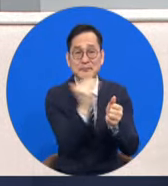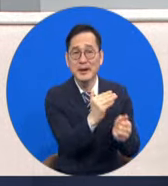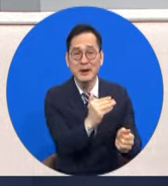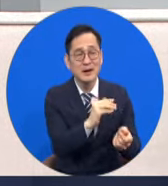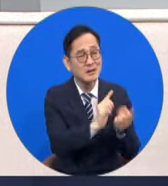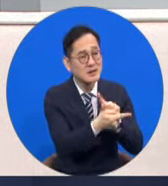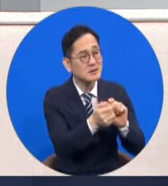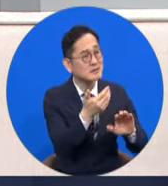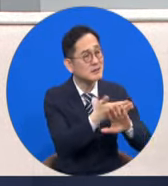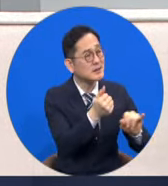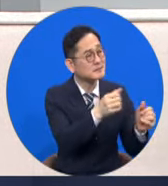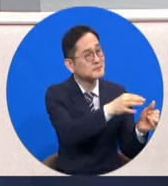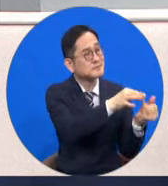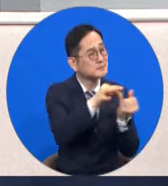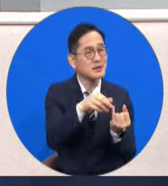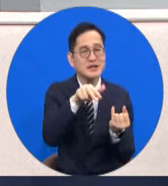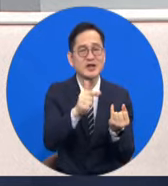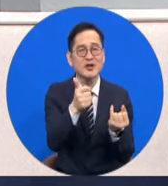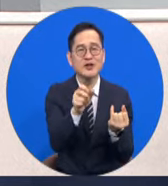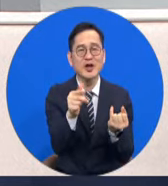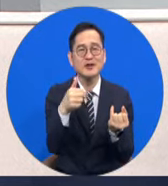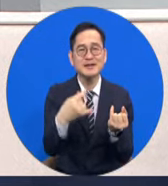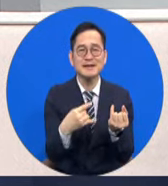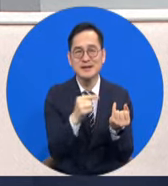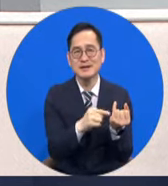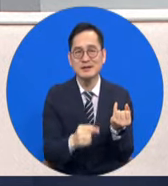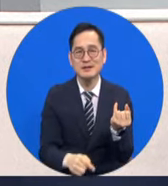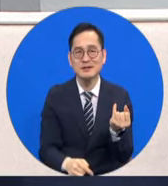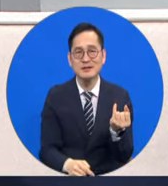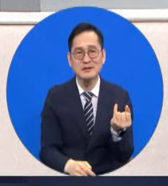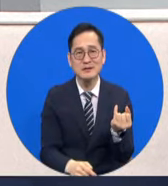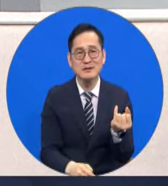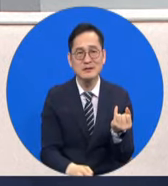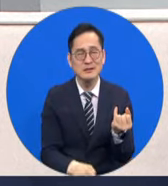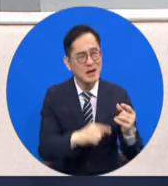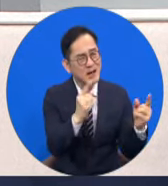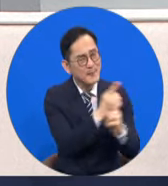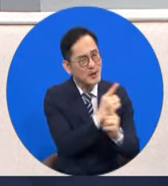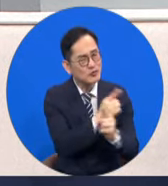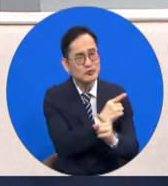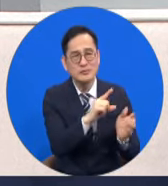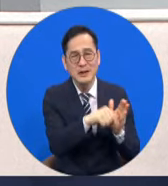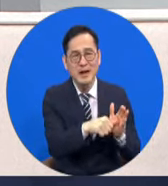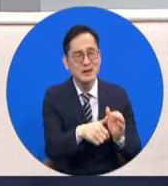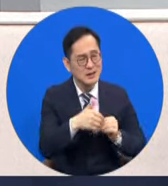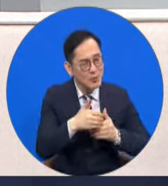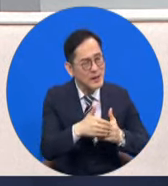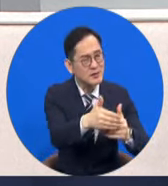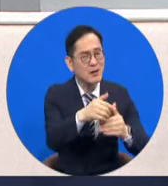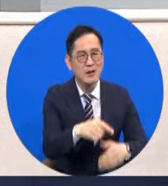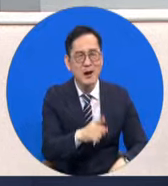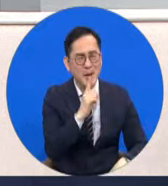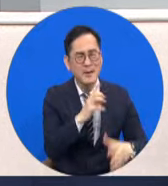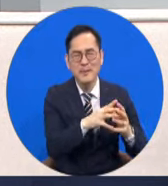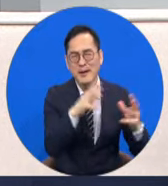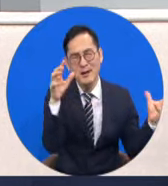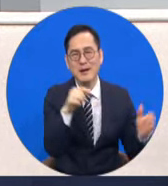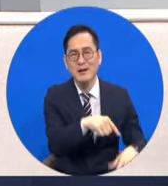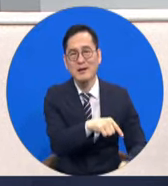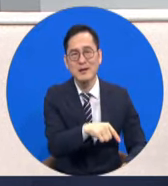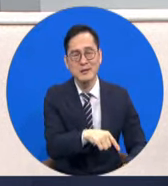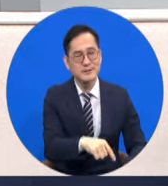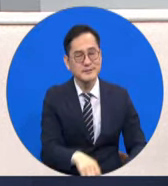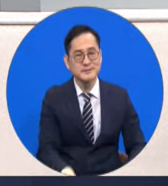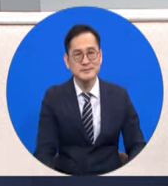실장이 컷오프가 되고 전현희 후보가 공천되기까지의 과정 또 굉장히 복잡했고 그 과정에서 논란도 많았고 했었기